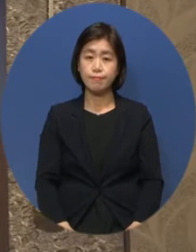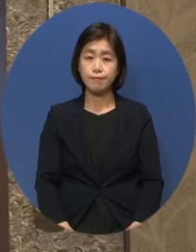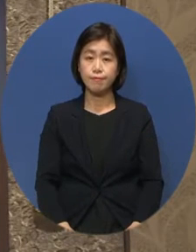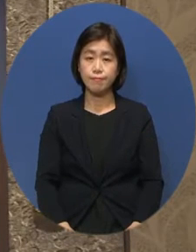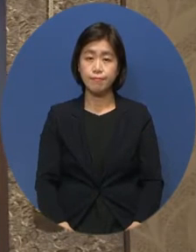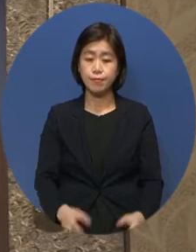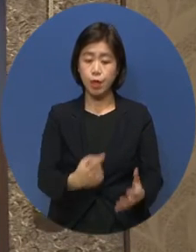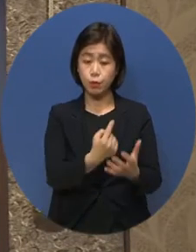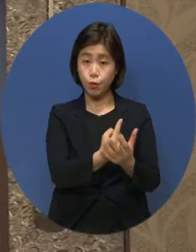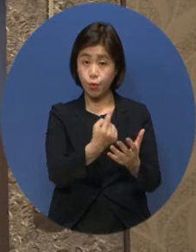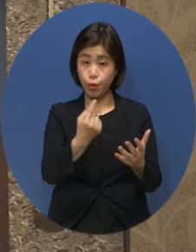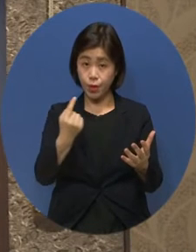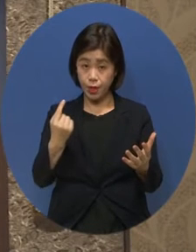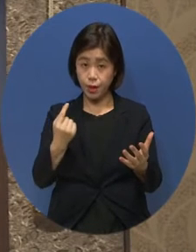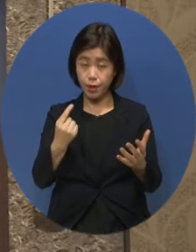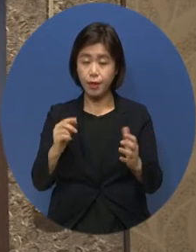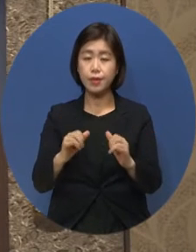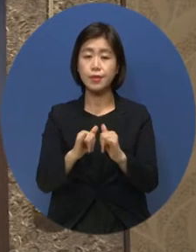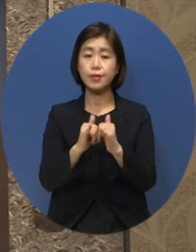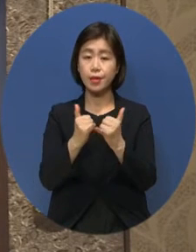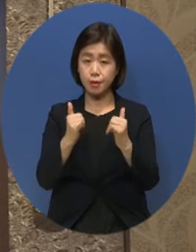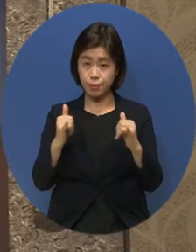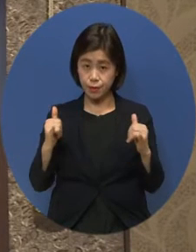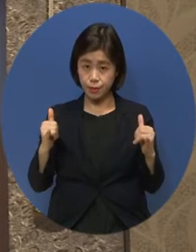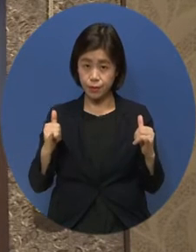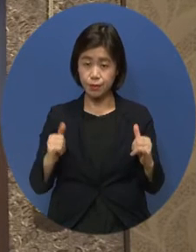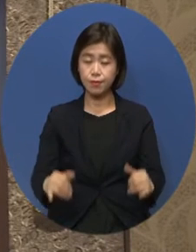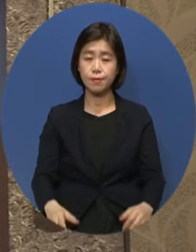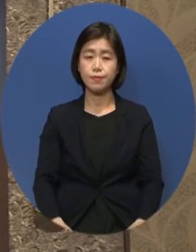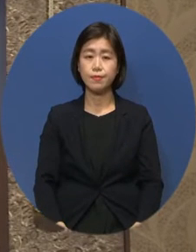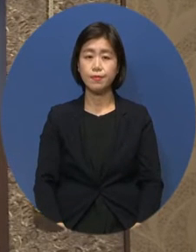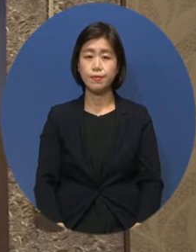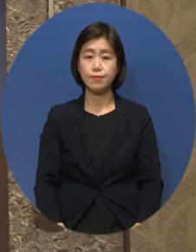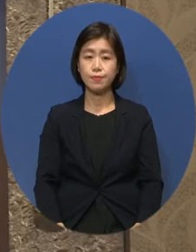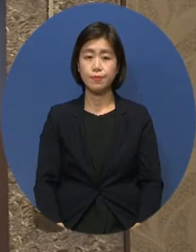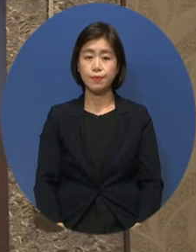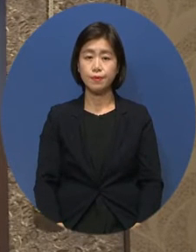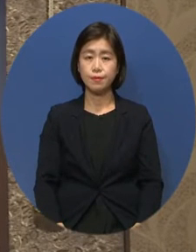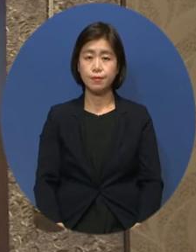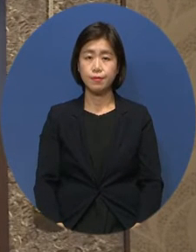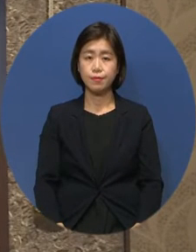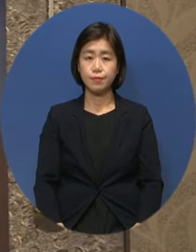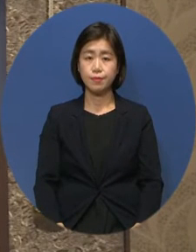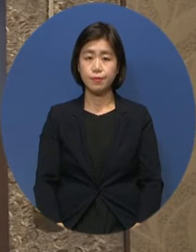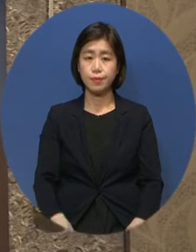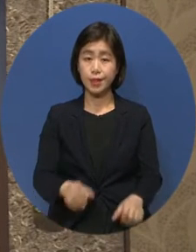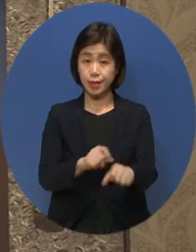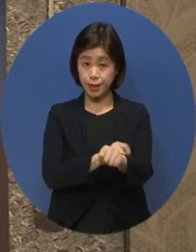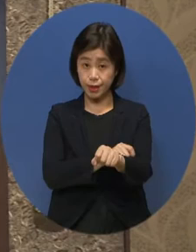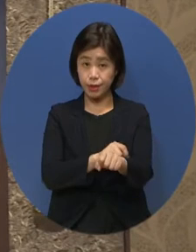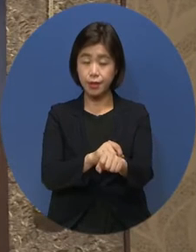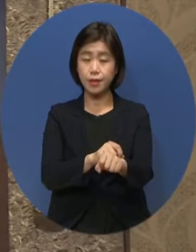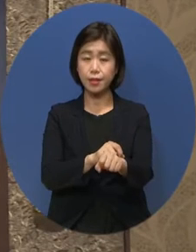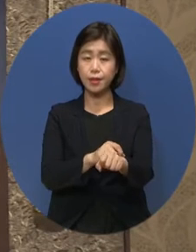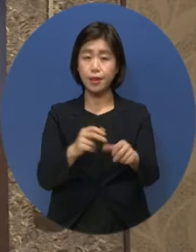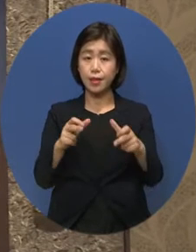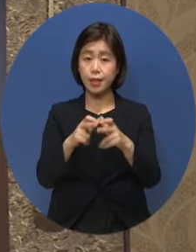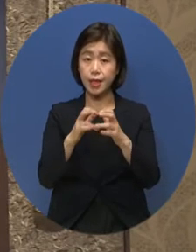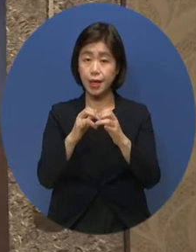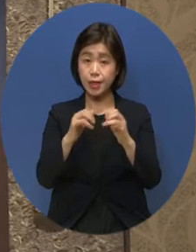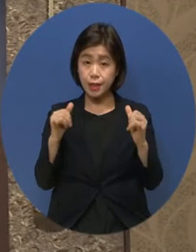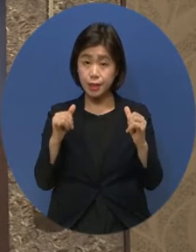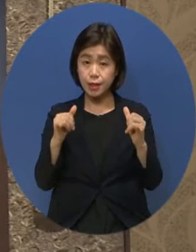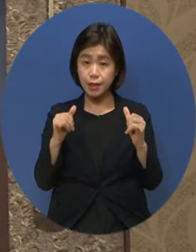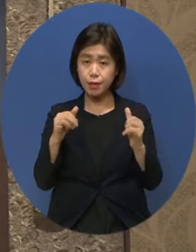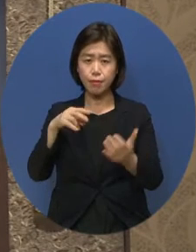소외된 어 개청 들이나 특히나 의 에 또 우리 그 장애인 당사자들